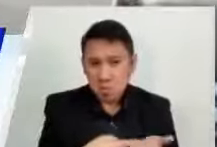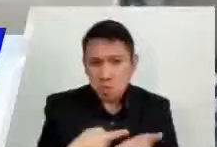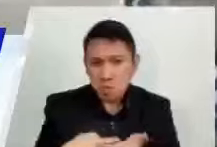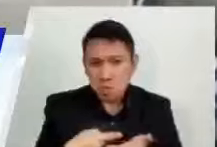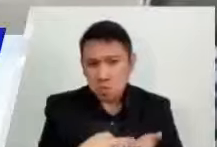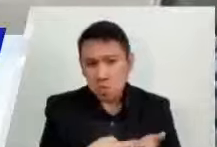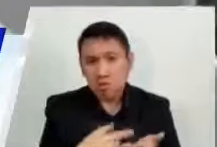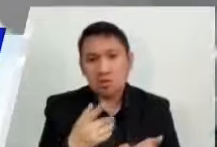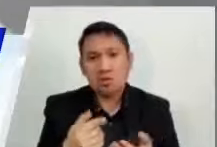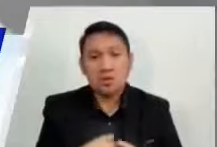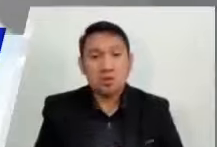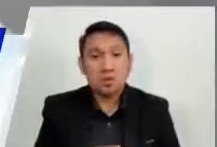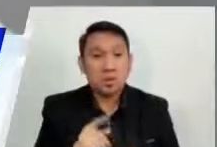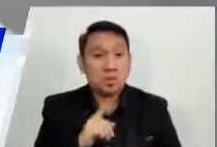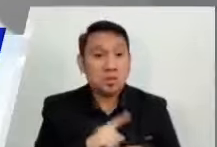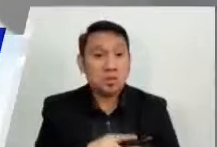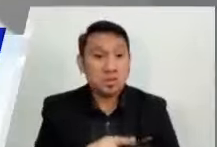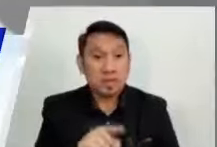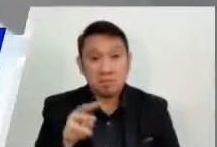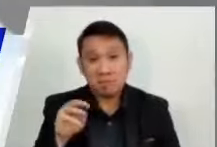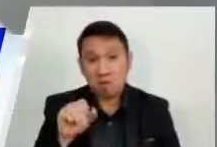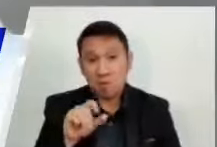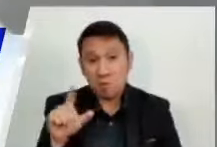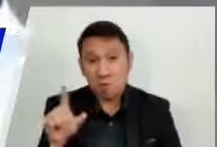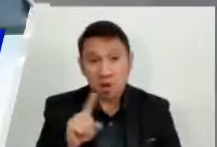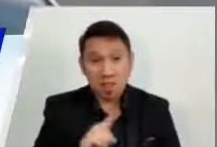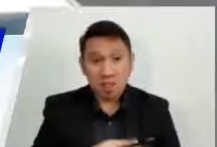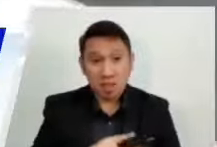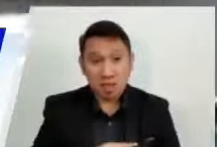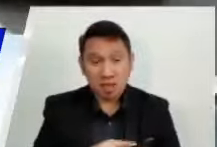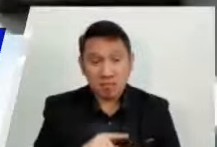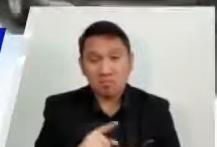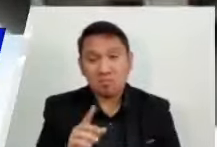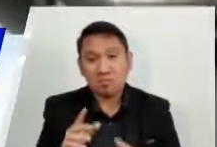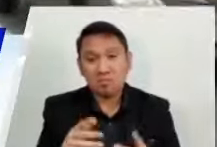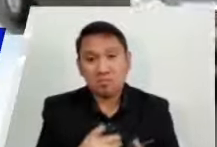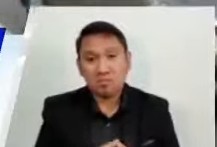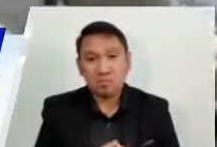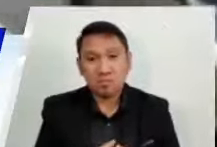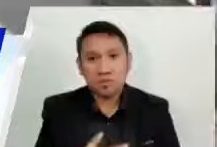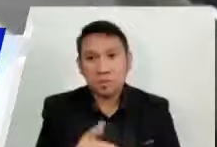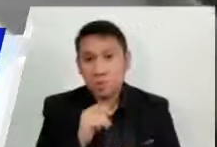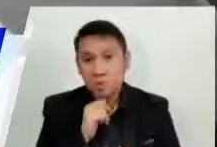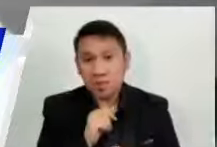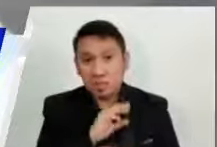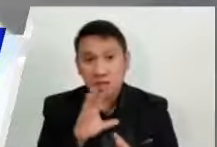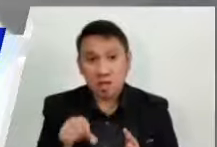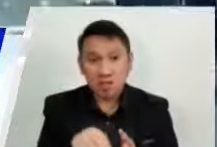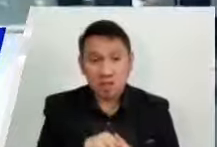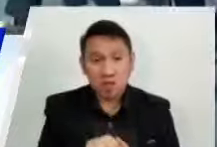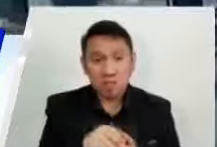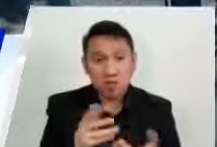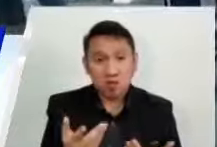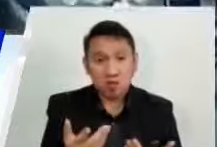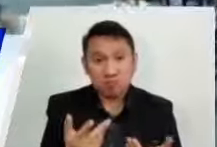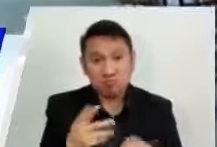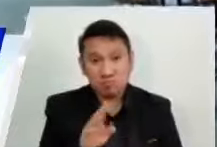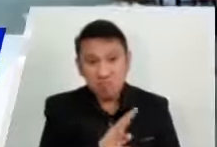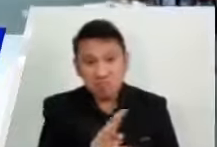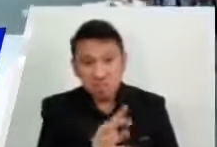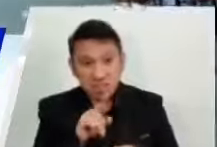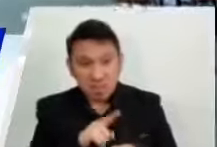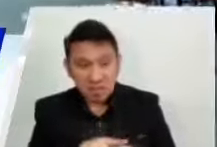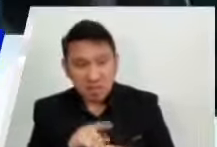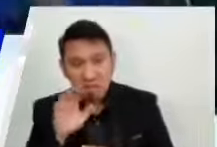sa mall hours. Layon daw nitong maging kontra-tempo man lang sa rush hour at makabawas sa volume ng mga sasakyan. Para sa taxi driver na si